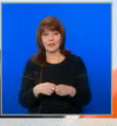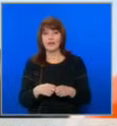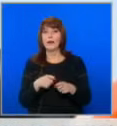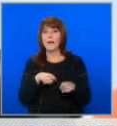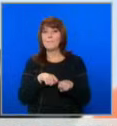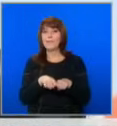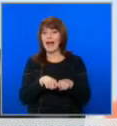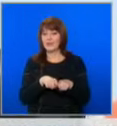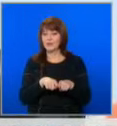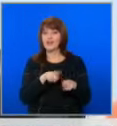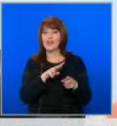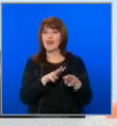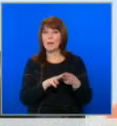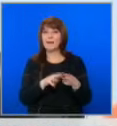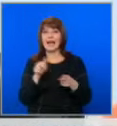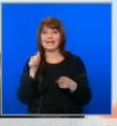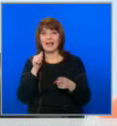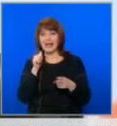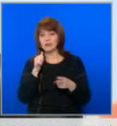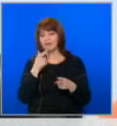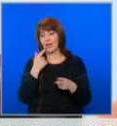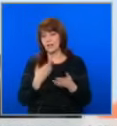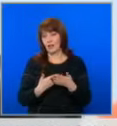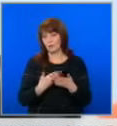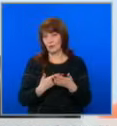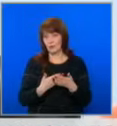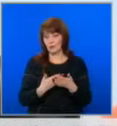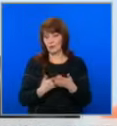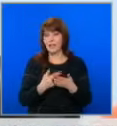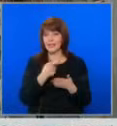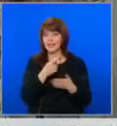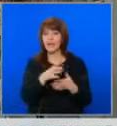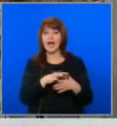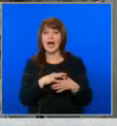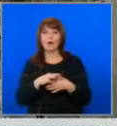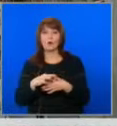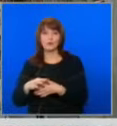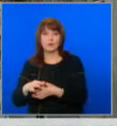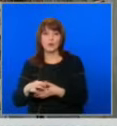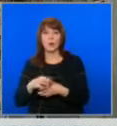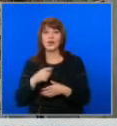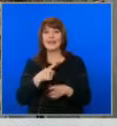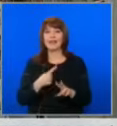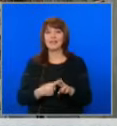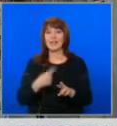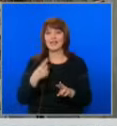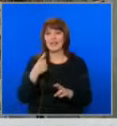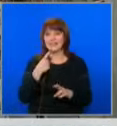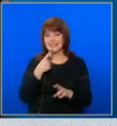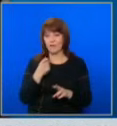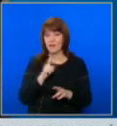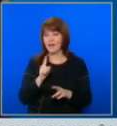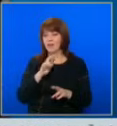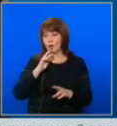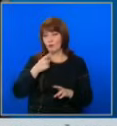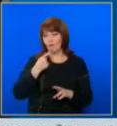изцяло приятелски велимир атанасов определи отношенията си с подалата оставка ръководителка на софийската районна прокуратура невена зартова той не